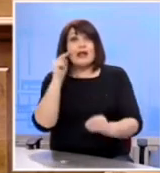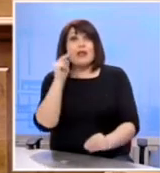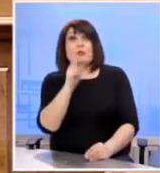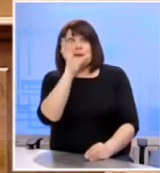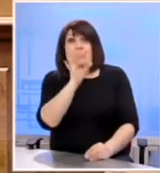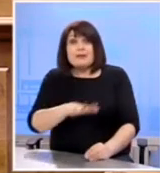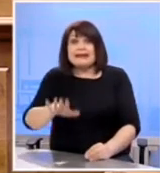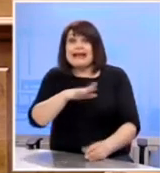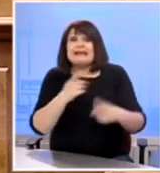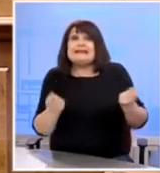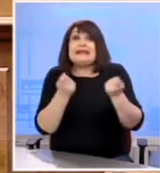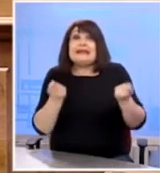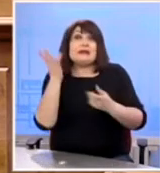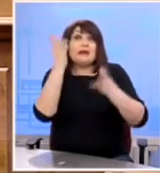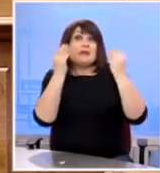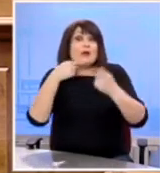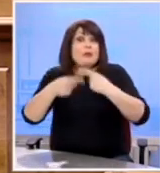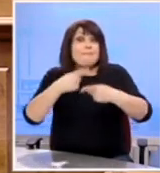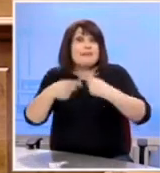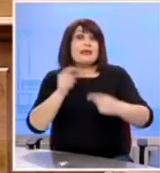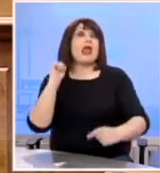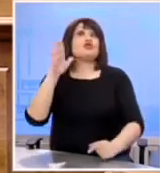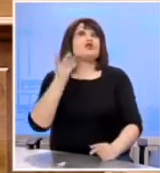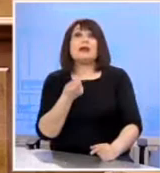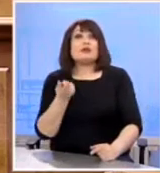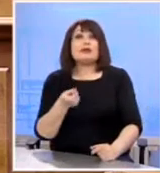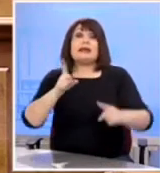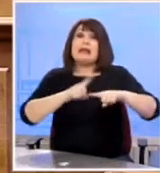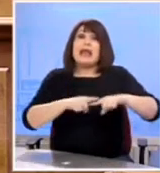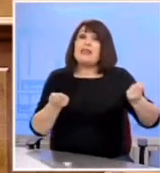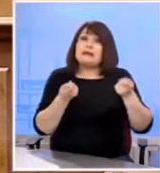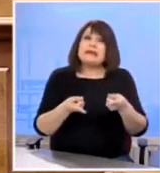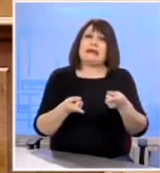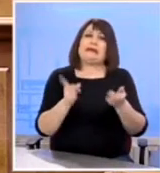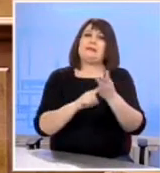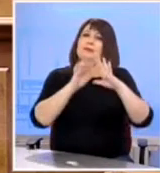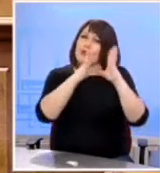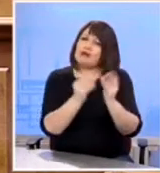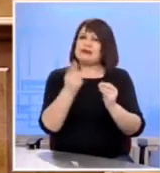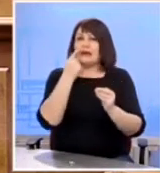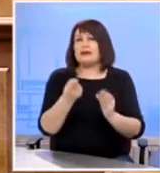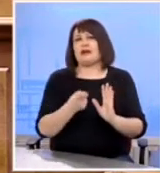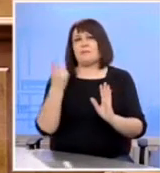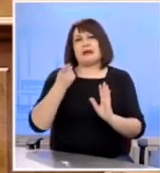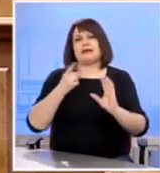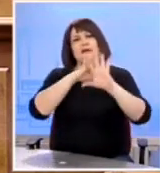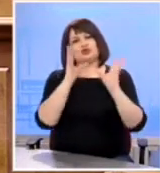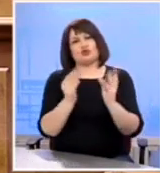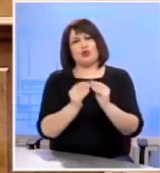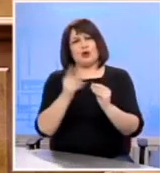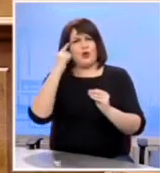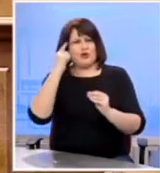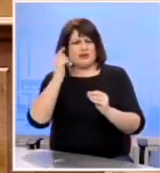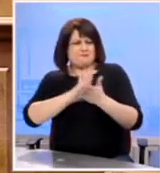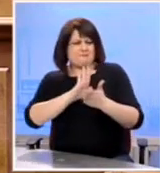πραγματική ζωή. Ποια είναι η διεθνής εμπειρία, ποια είναι η εμπειρία στη χώρα μας, και αυτές τις παρατηρήσεις να τις κάνουμε χωρίς ιδεολογικές